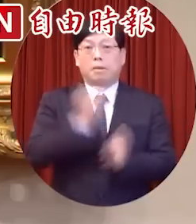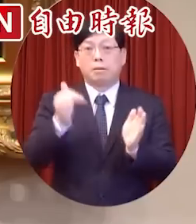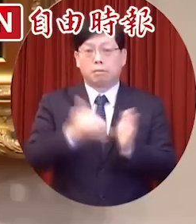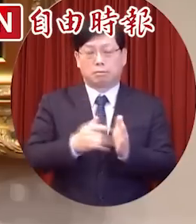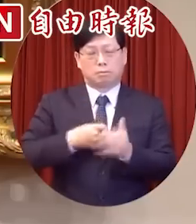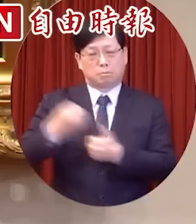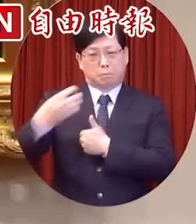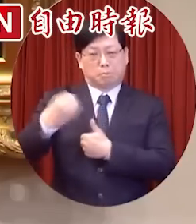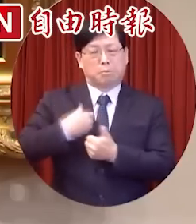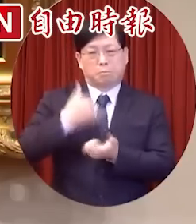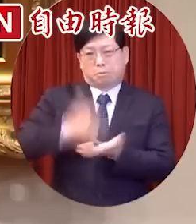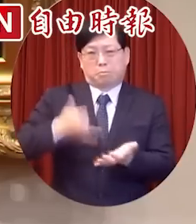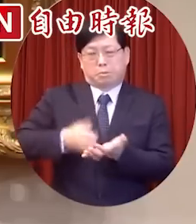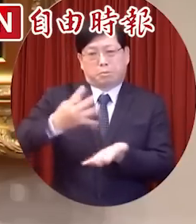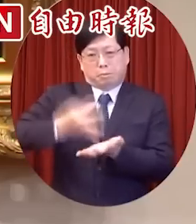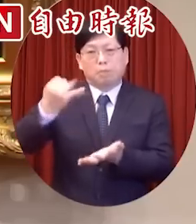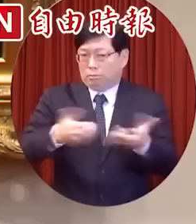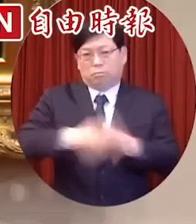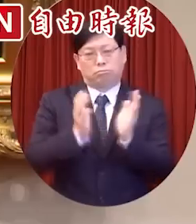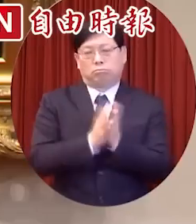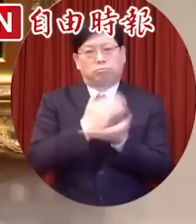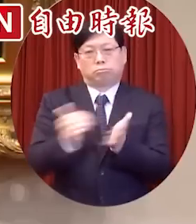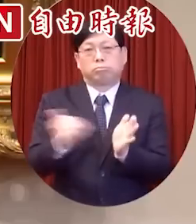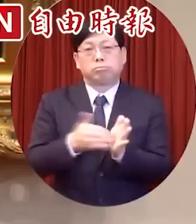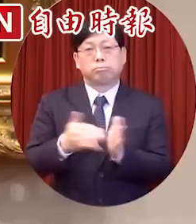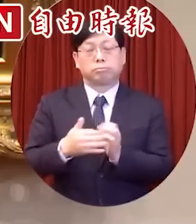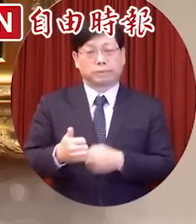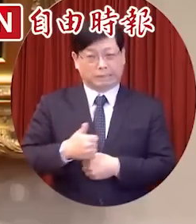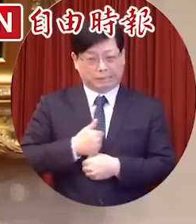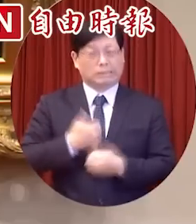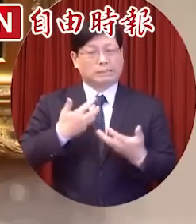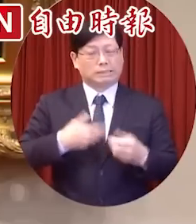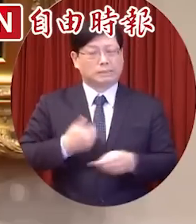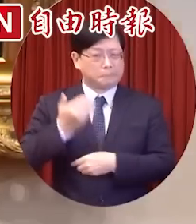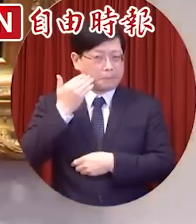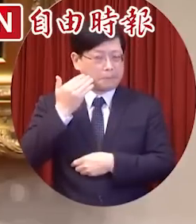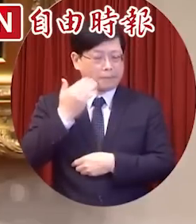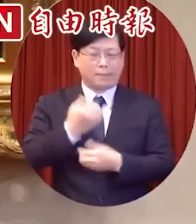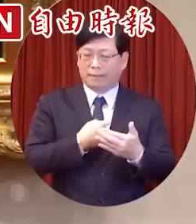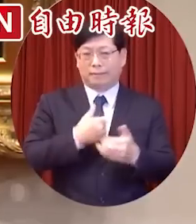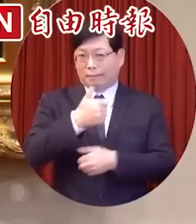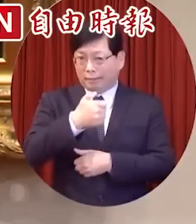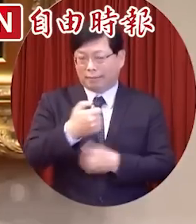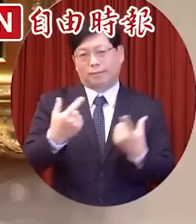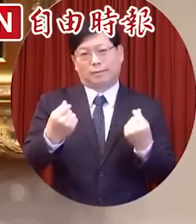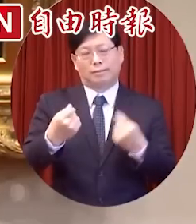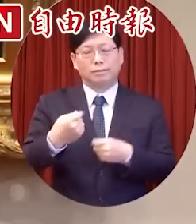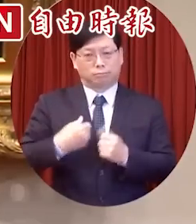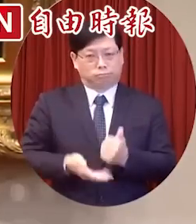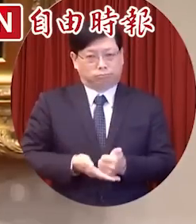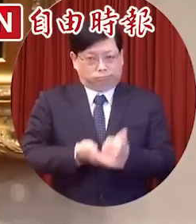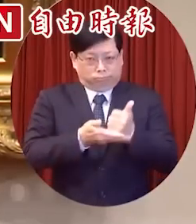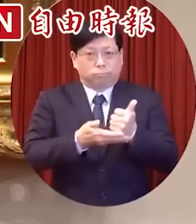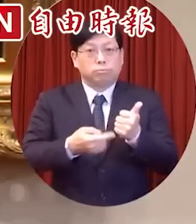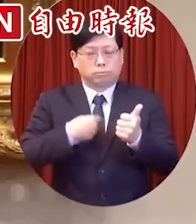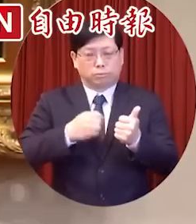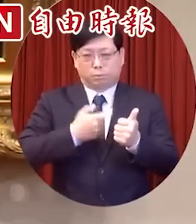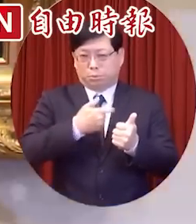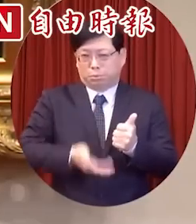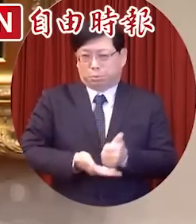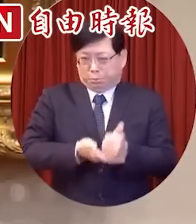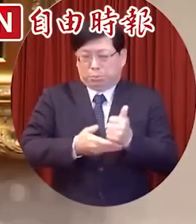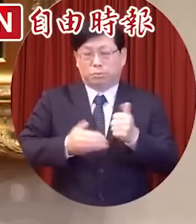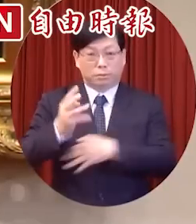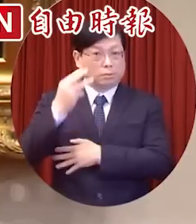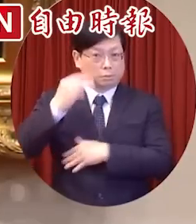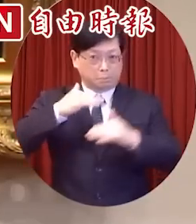度向我请辞，选择离开。纵然有再多的不舍和感激，我还是尊重这位我最敬重的政